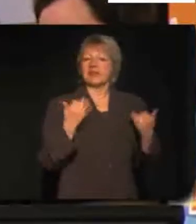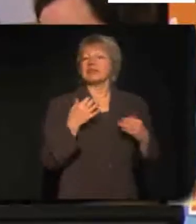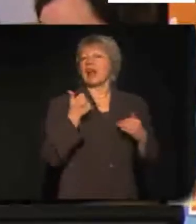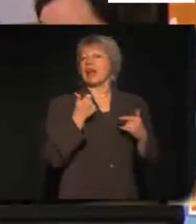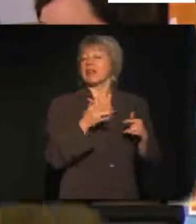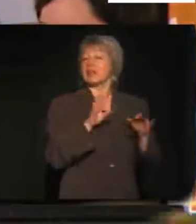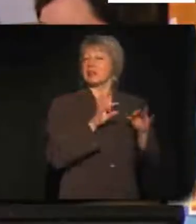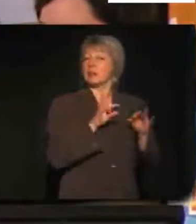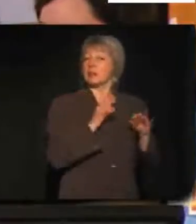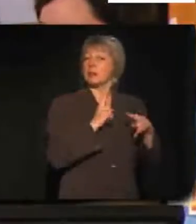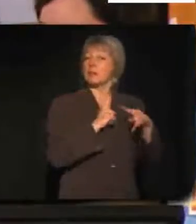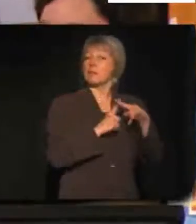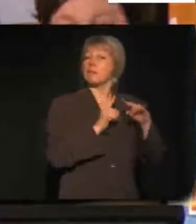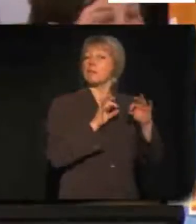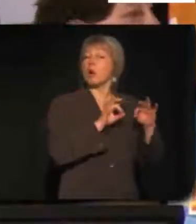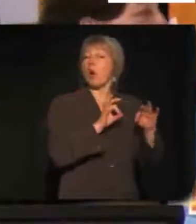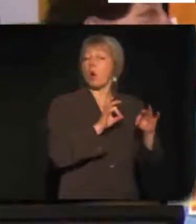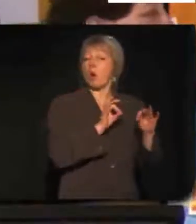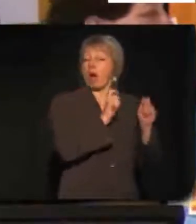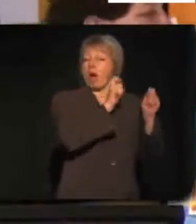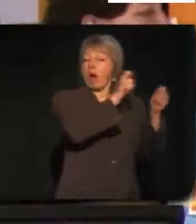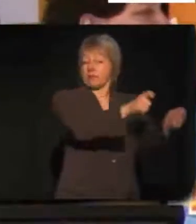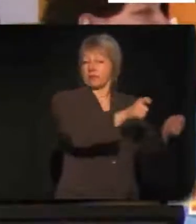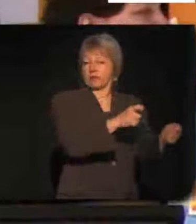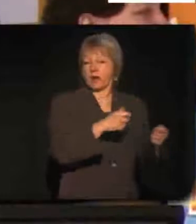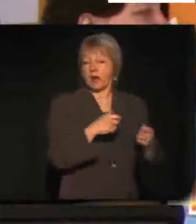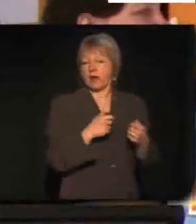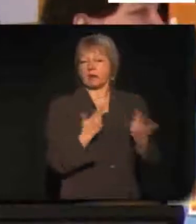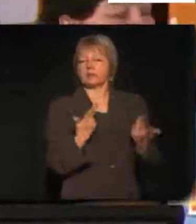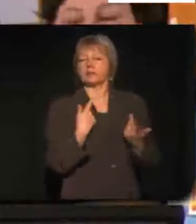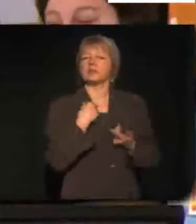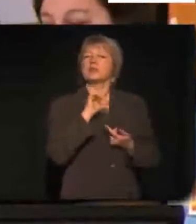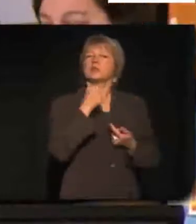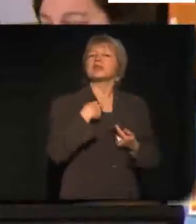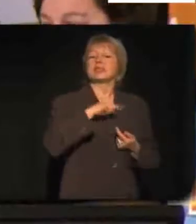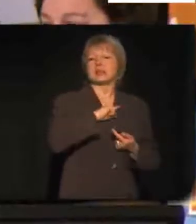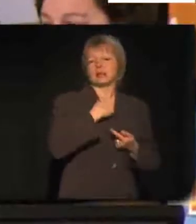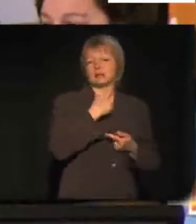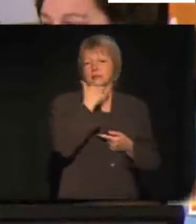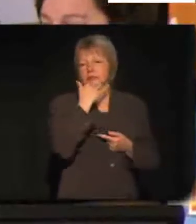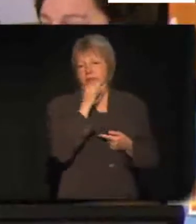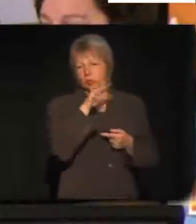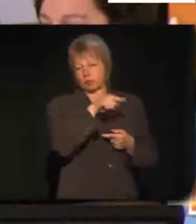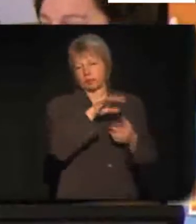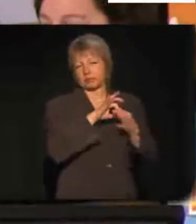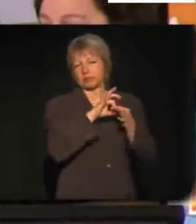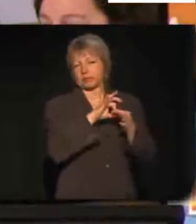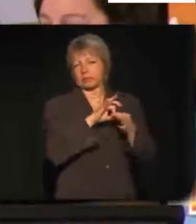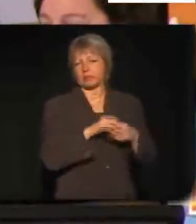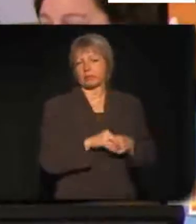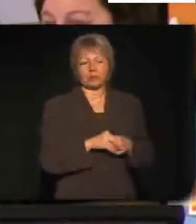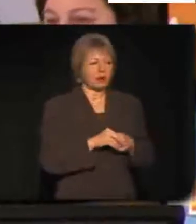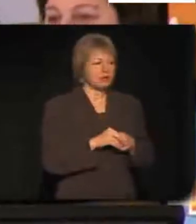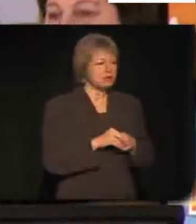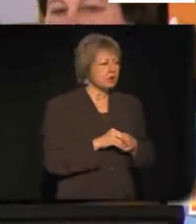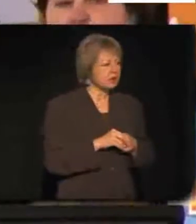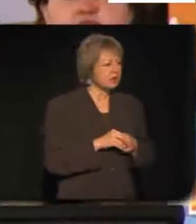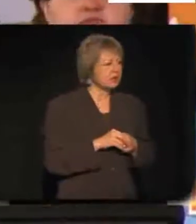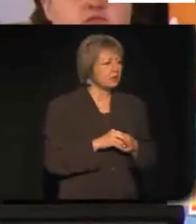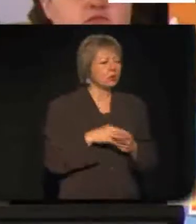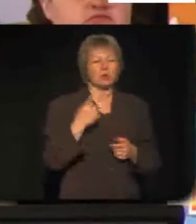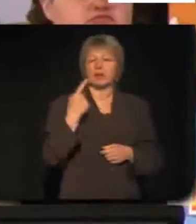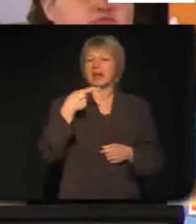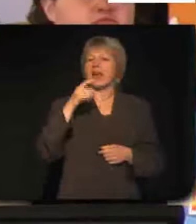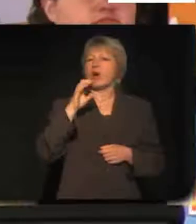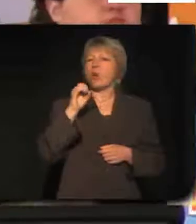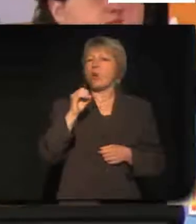zufällig von ihm ich sag selber kurz erst was dazu äh es ist ein gu-antrag auf